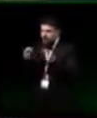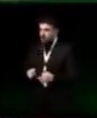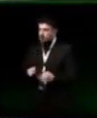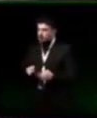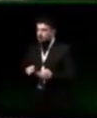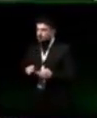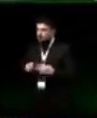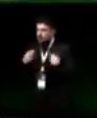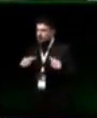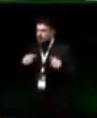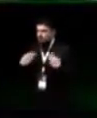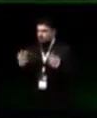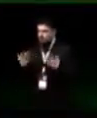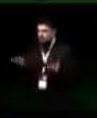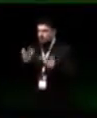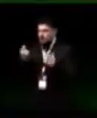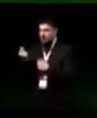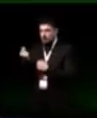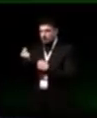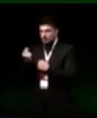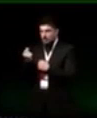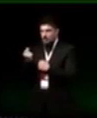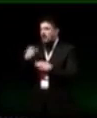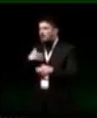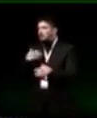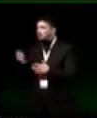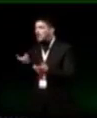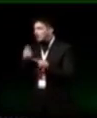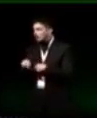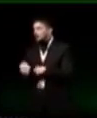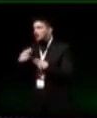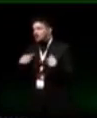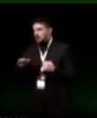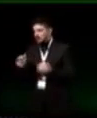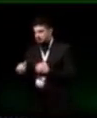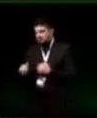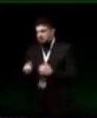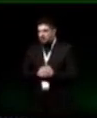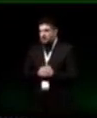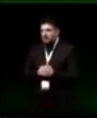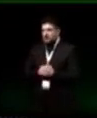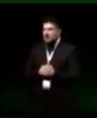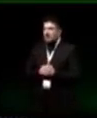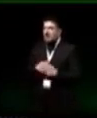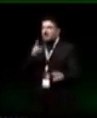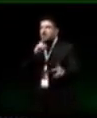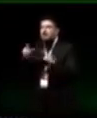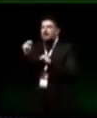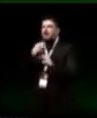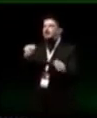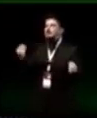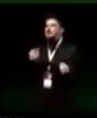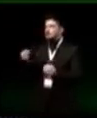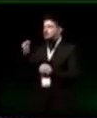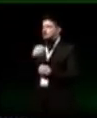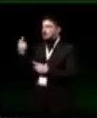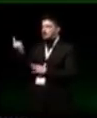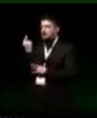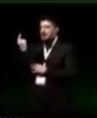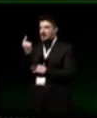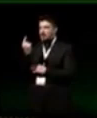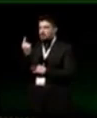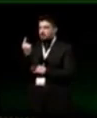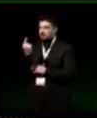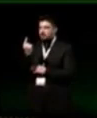della nostra economia e anche della nostra quotidianità, come veniva ricordato. Si è parlato moltissimo di moneta unica.